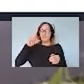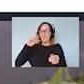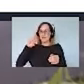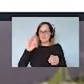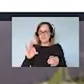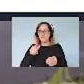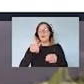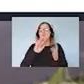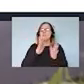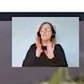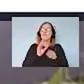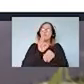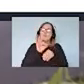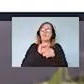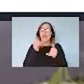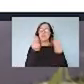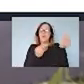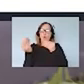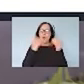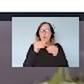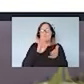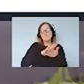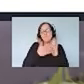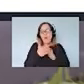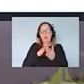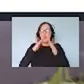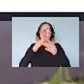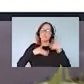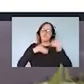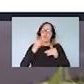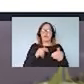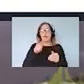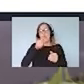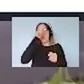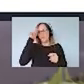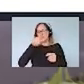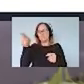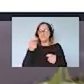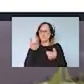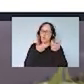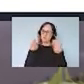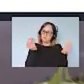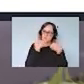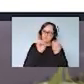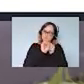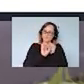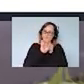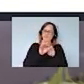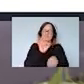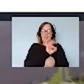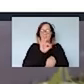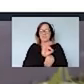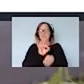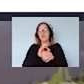jak coś zmontować, złożyć, gdzie ludzie publikują niesamowicie popularne też projekty architektoniczne